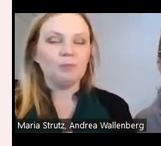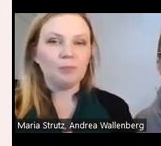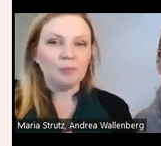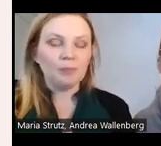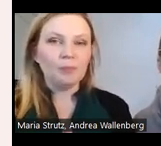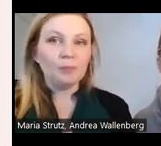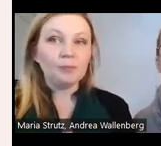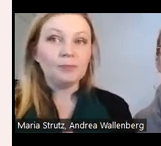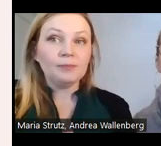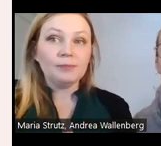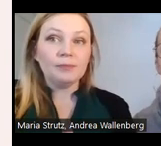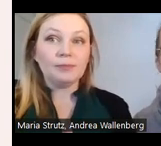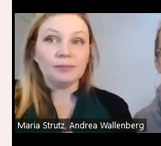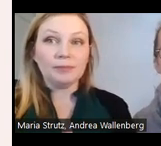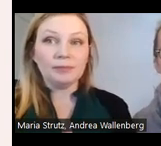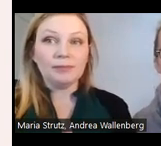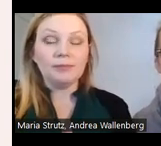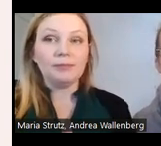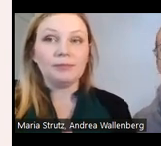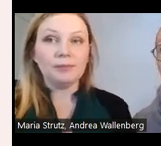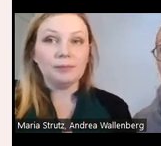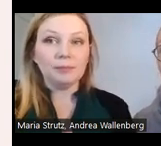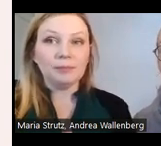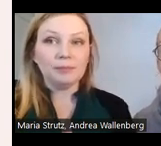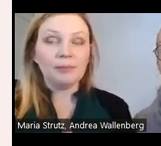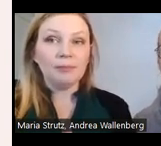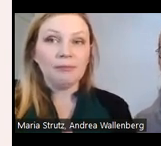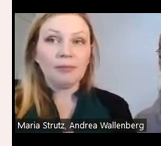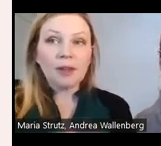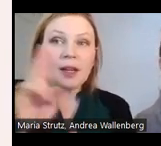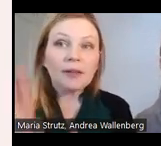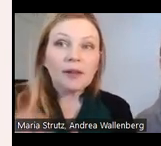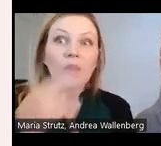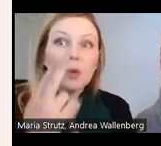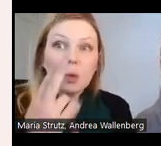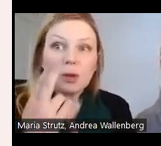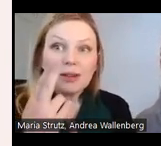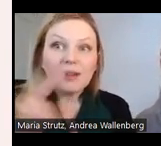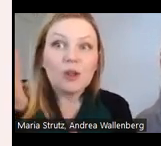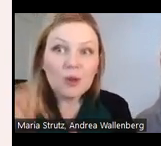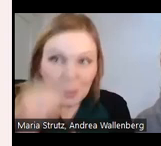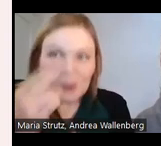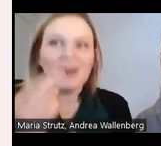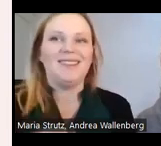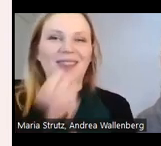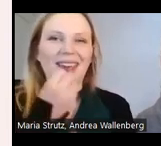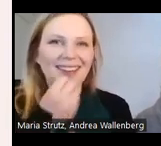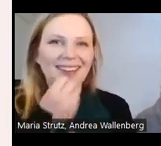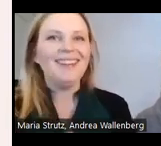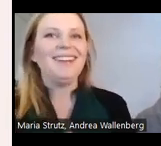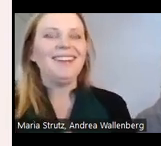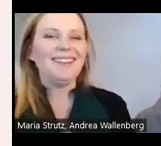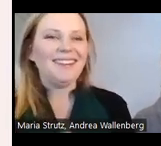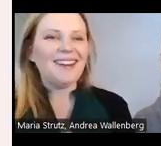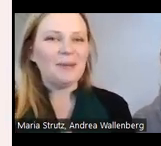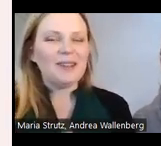ska vi äta, då kanske det är ordet äta som vi vill förstärka. Eller att det är nu ska vi äta.